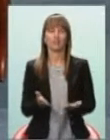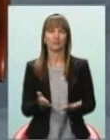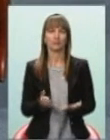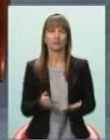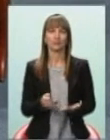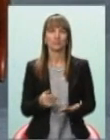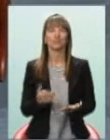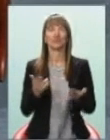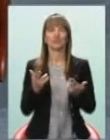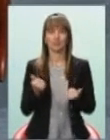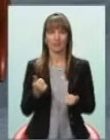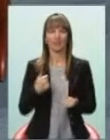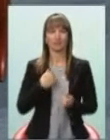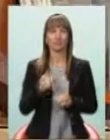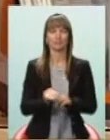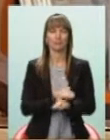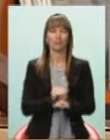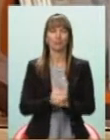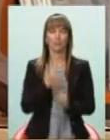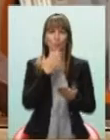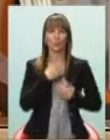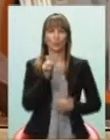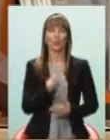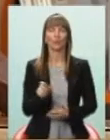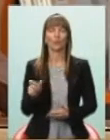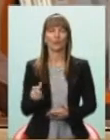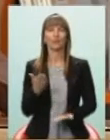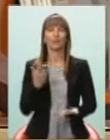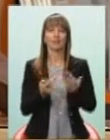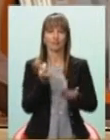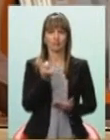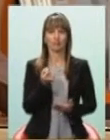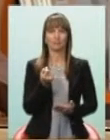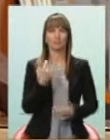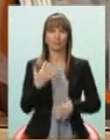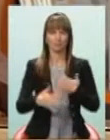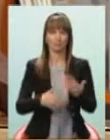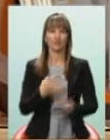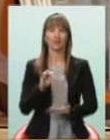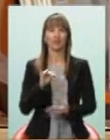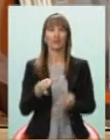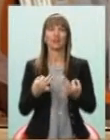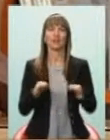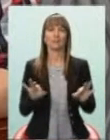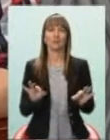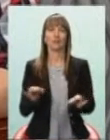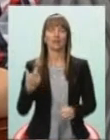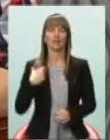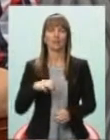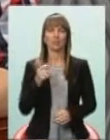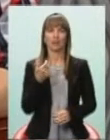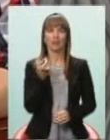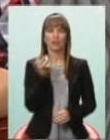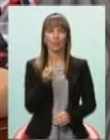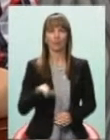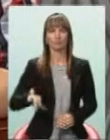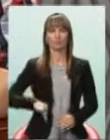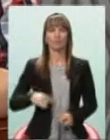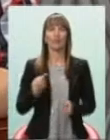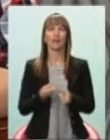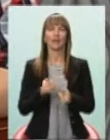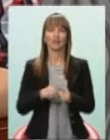Ось вже і таке під сумнів це поставила. Мабуть, трішки іноді башкетуєш і дозволяєш собі так пошкодничати. Ну, це